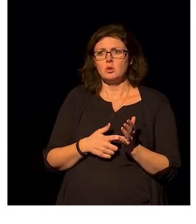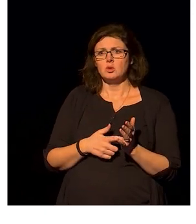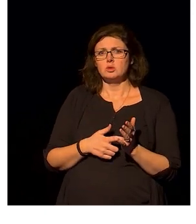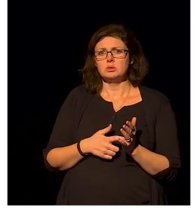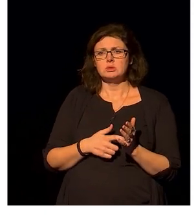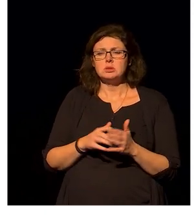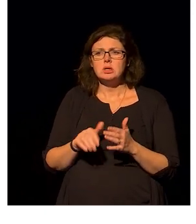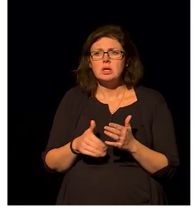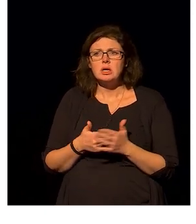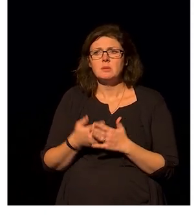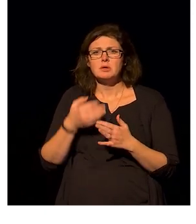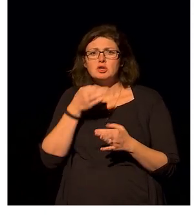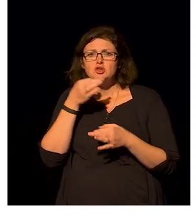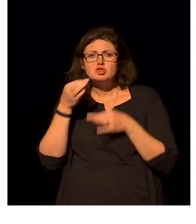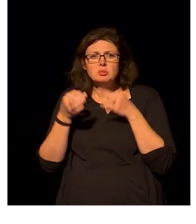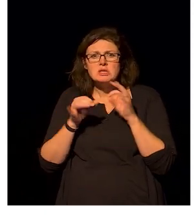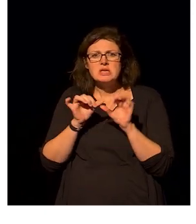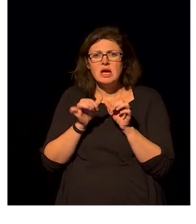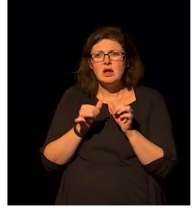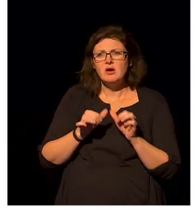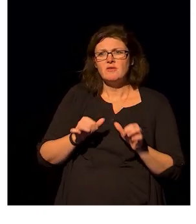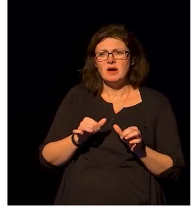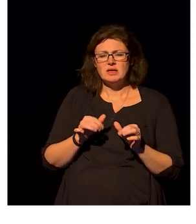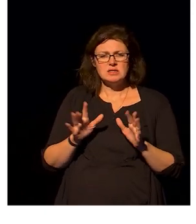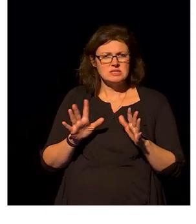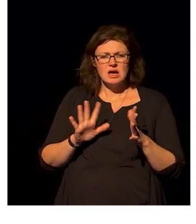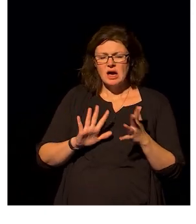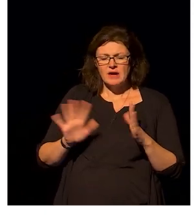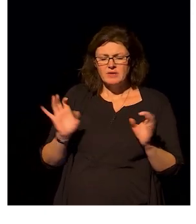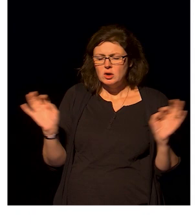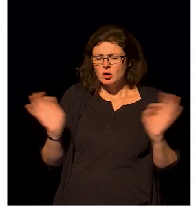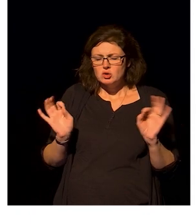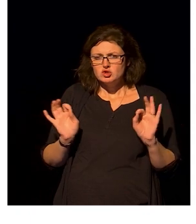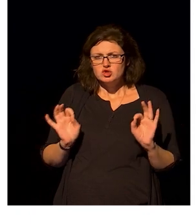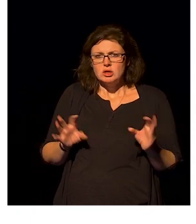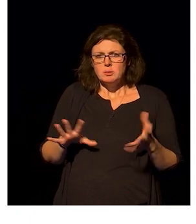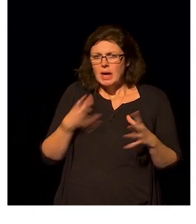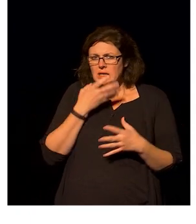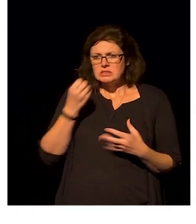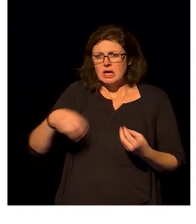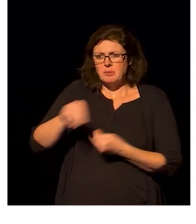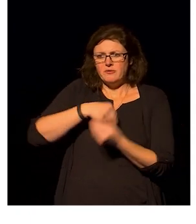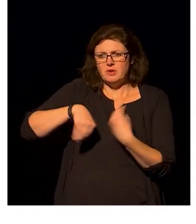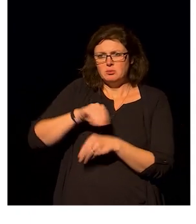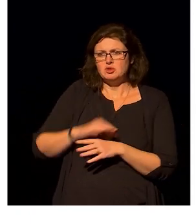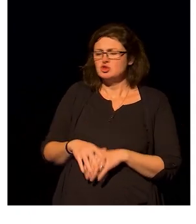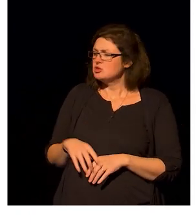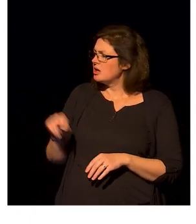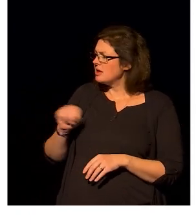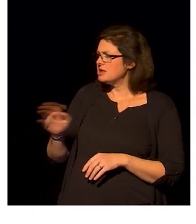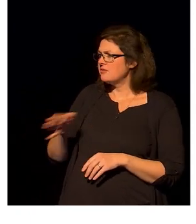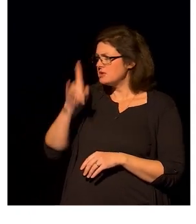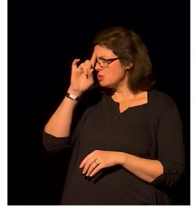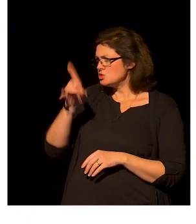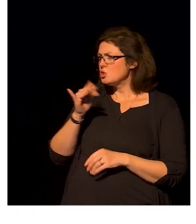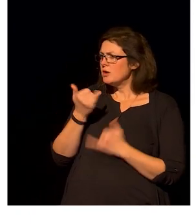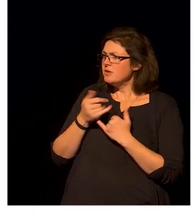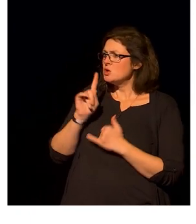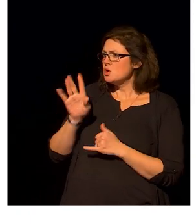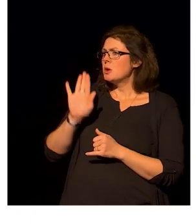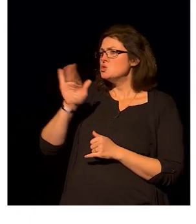Weise dramatisch und unpassend vermischt wird. Nathan, was sagst du? Wie soll man über Palästinenser reden oder